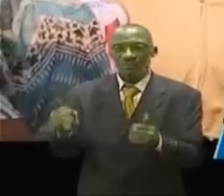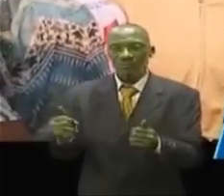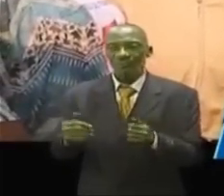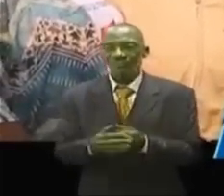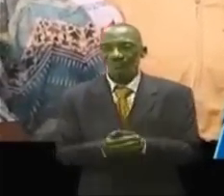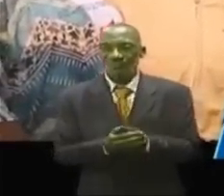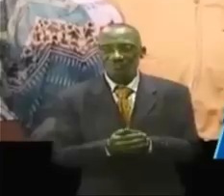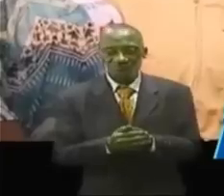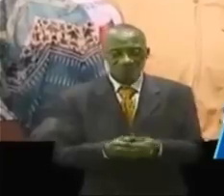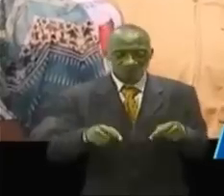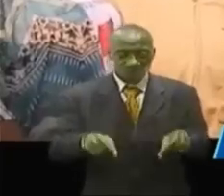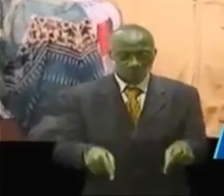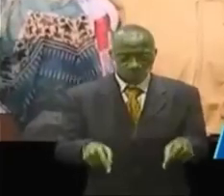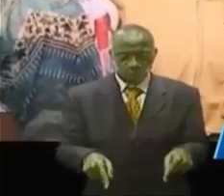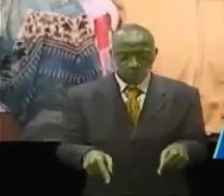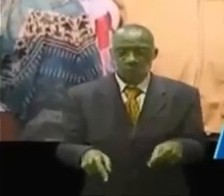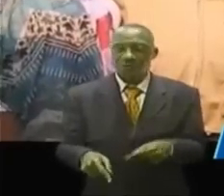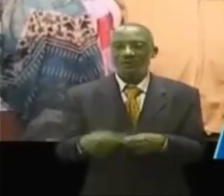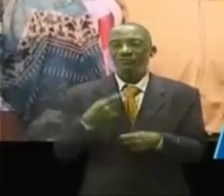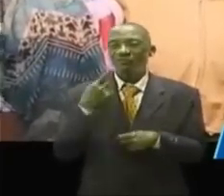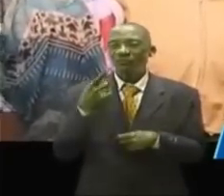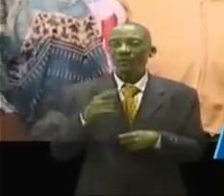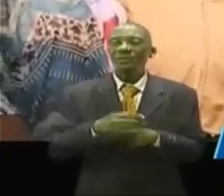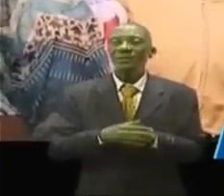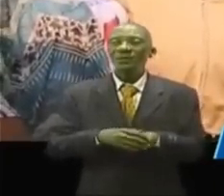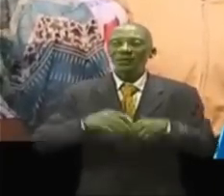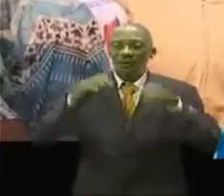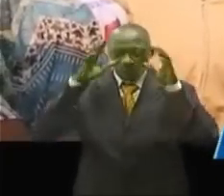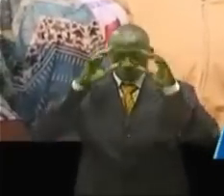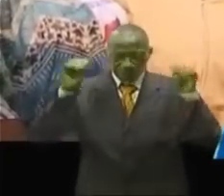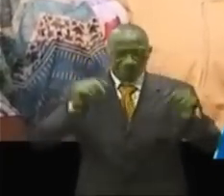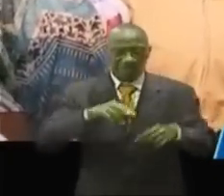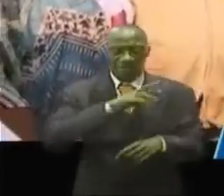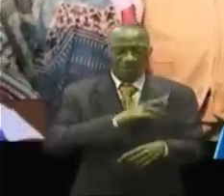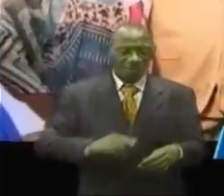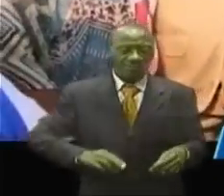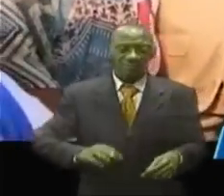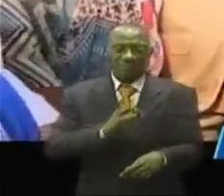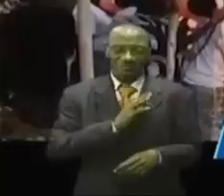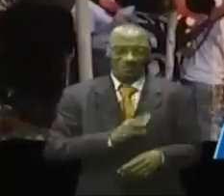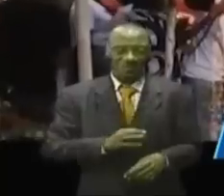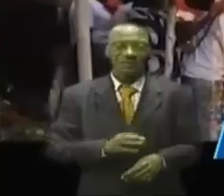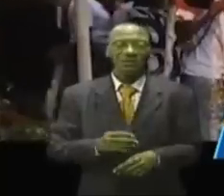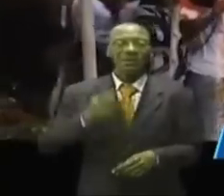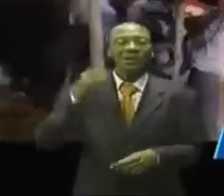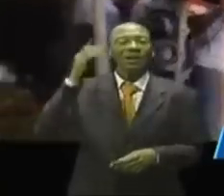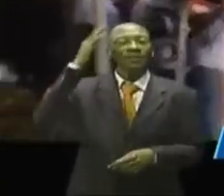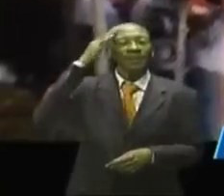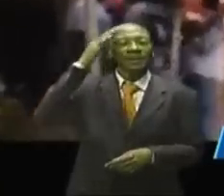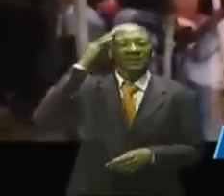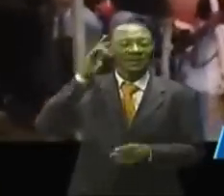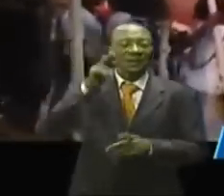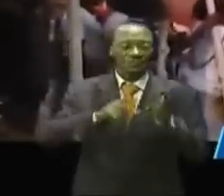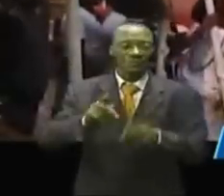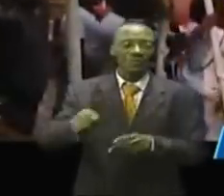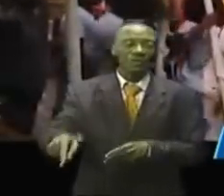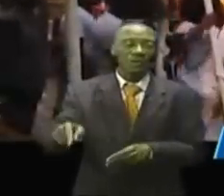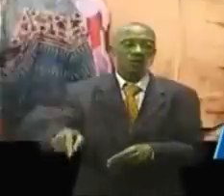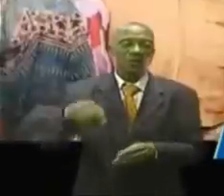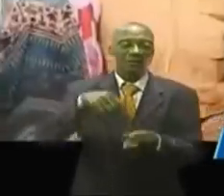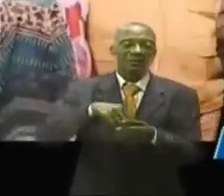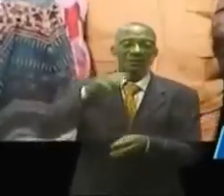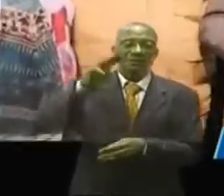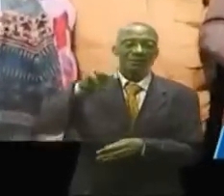du pays, son Excellence Monsieur le Président de la République, nous a demandé de pouvoir également songer à cette population. Et c'est ce que nous faisons